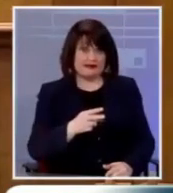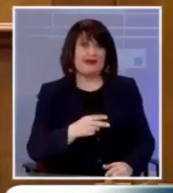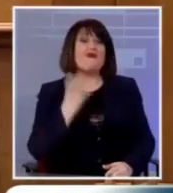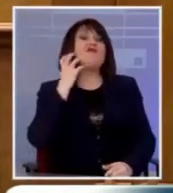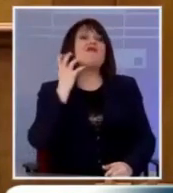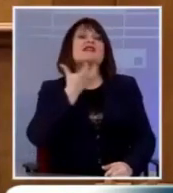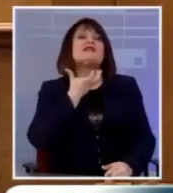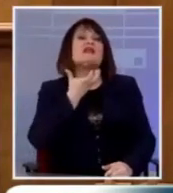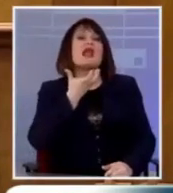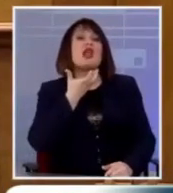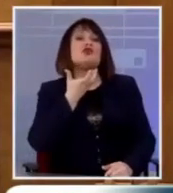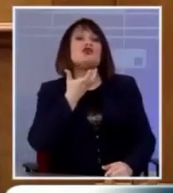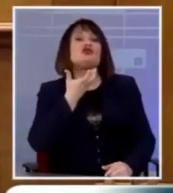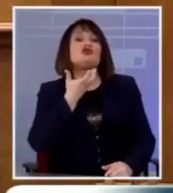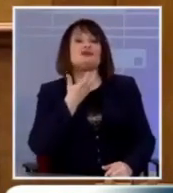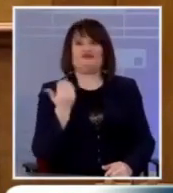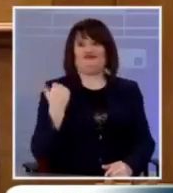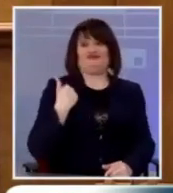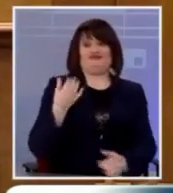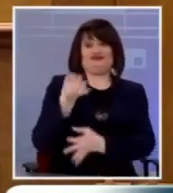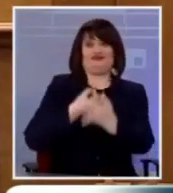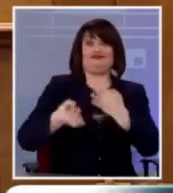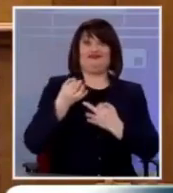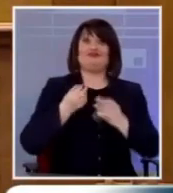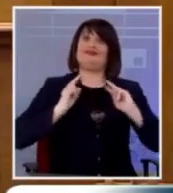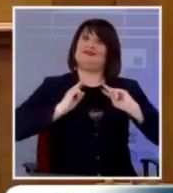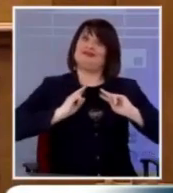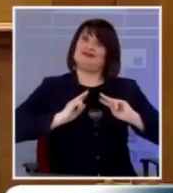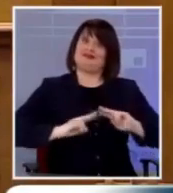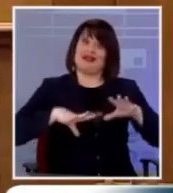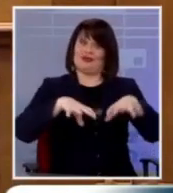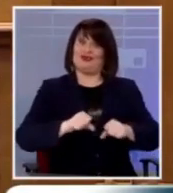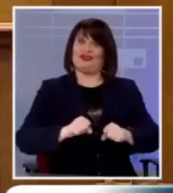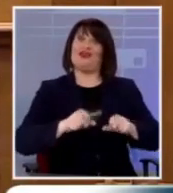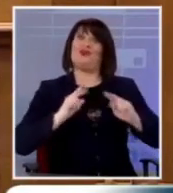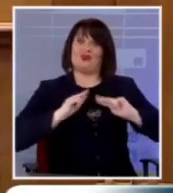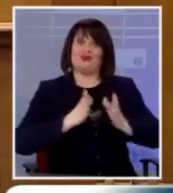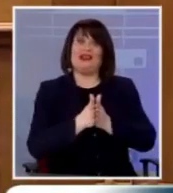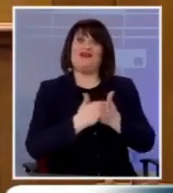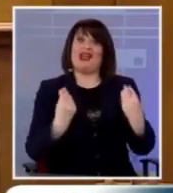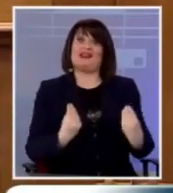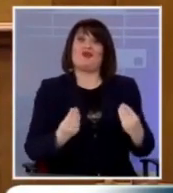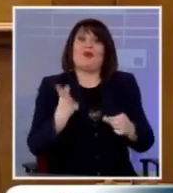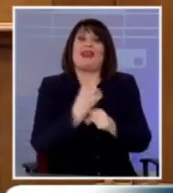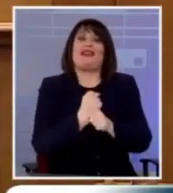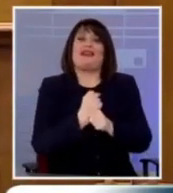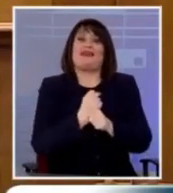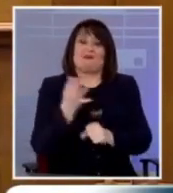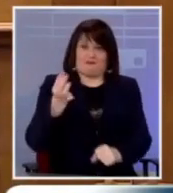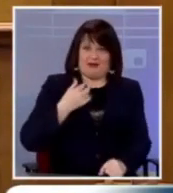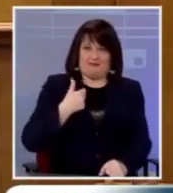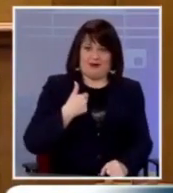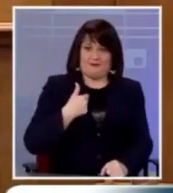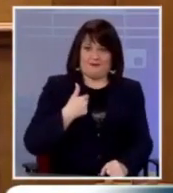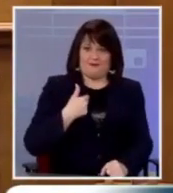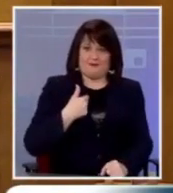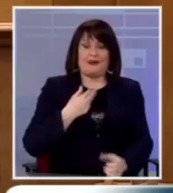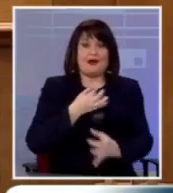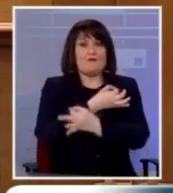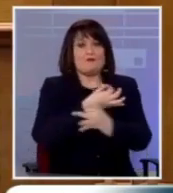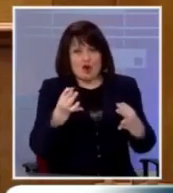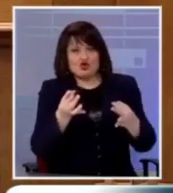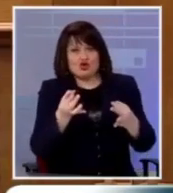Βενιζέλο, που μας προέτρεψε να απολαύσουμε την εξουσία και την νίκη. Προς όλους εδώ μέσα